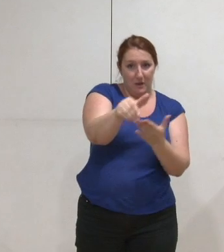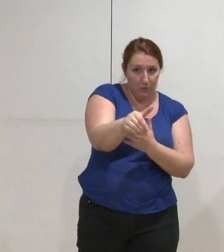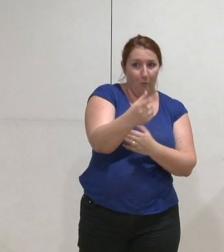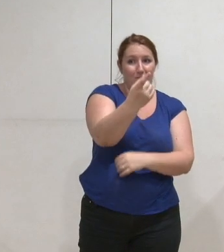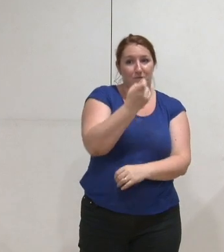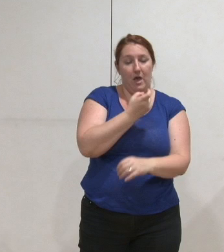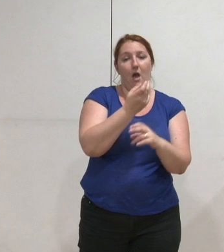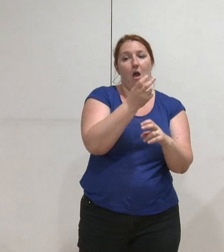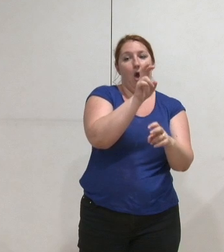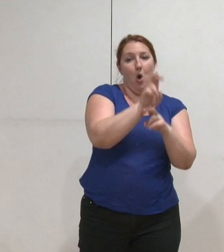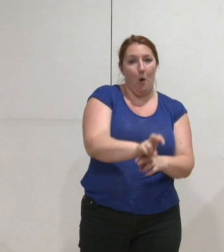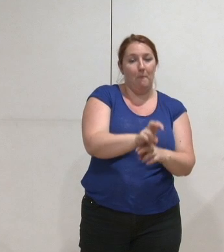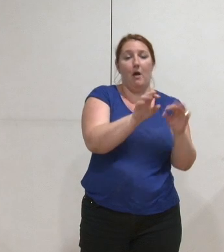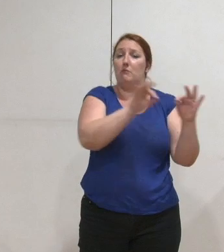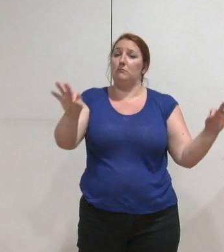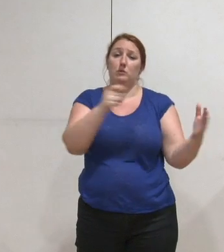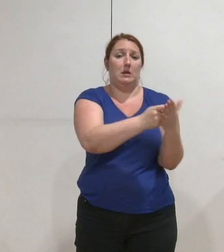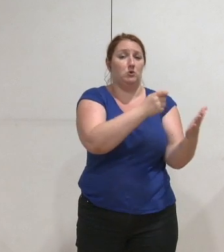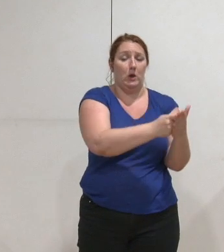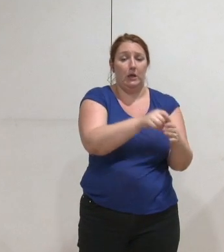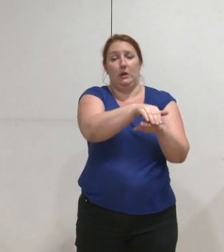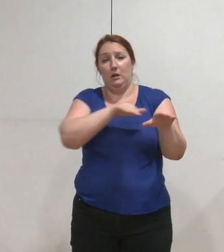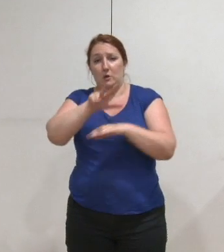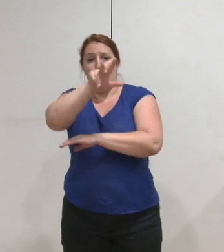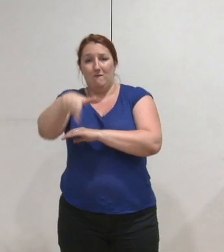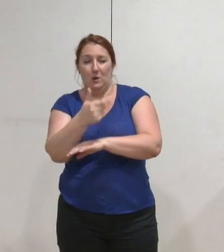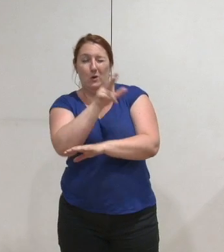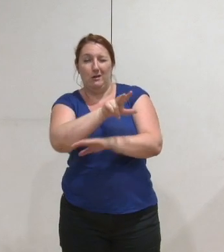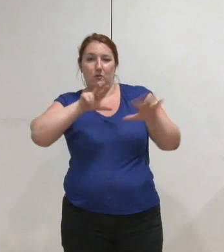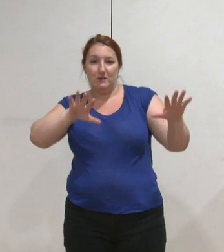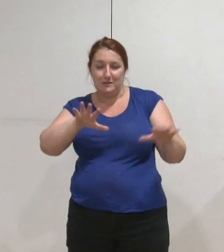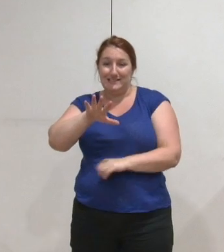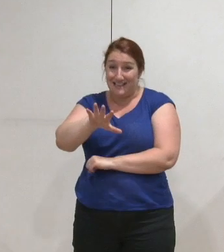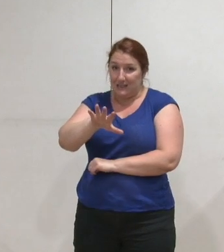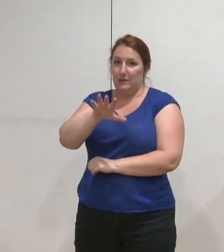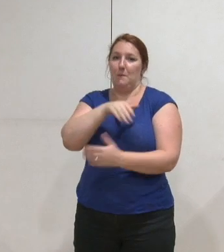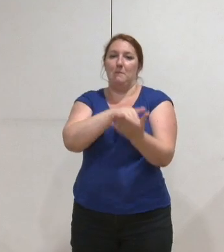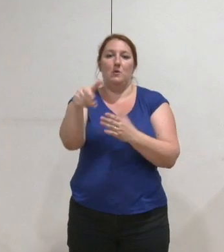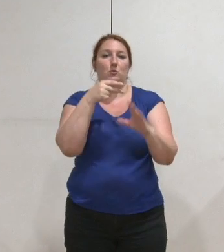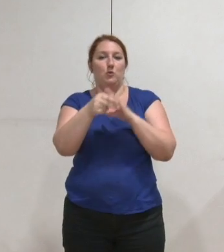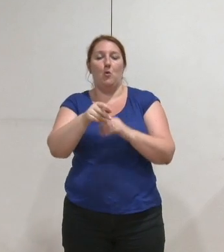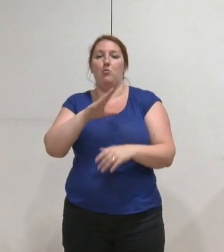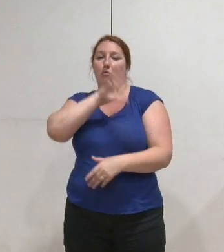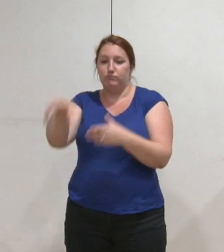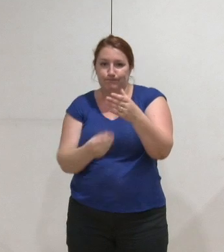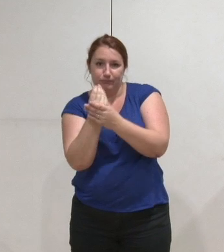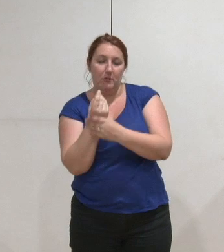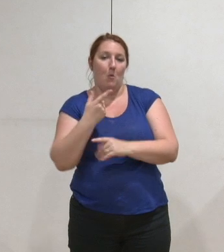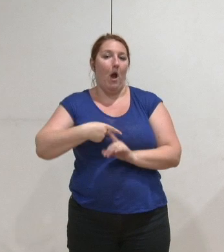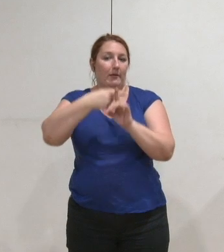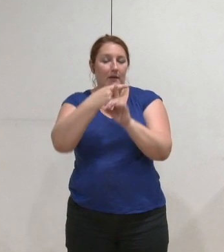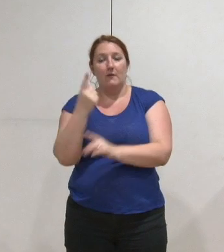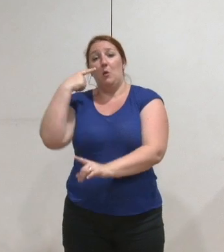d'emprunt sous forme de ligne de trésorerie les 3,85 million d'euros d'intégration d'actifs et les